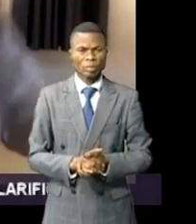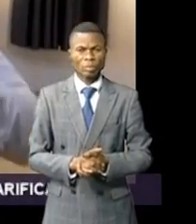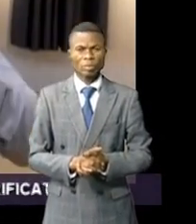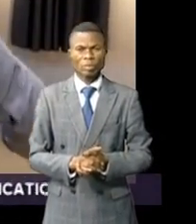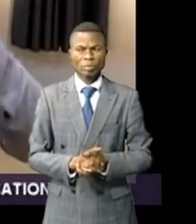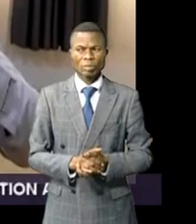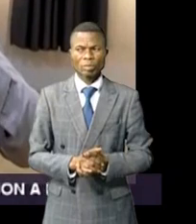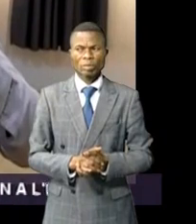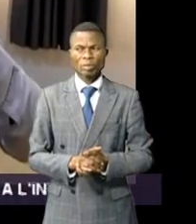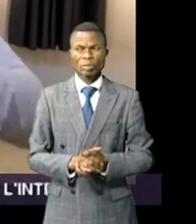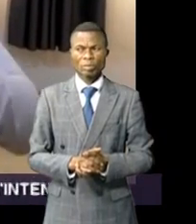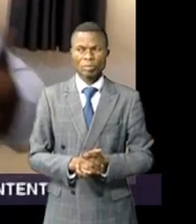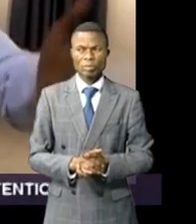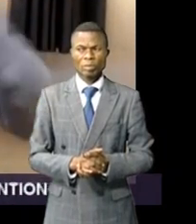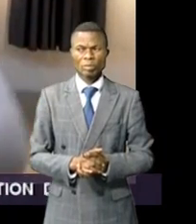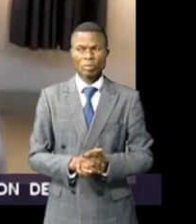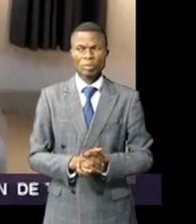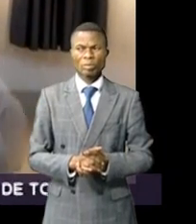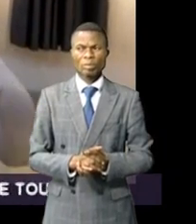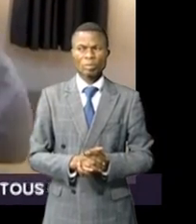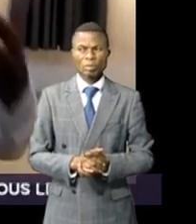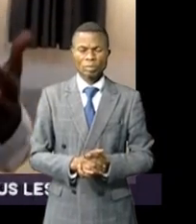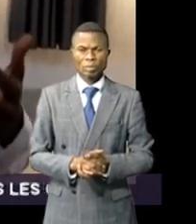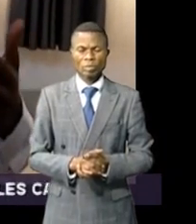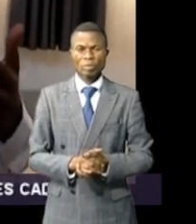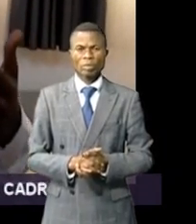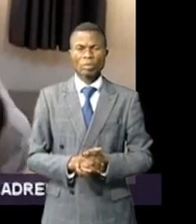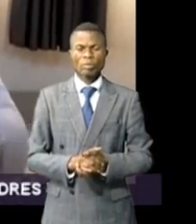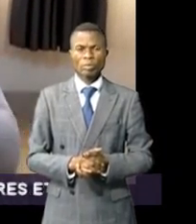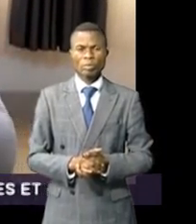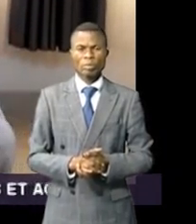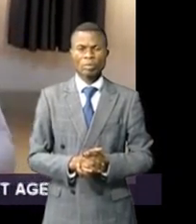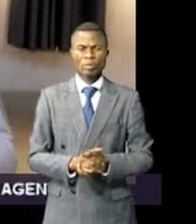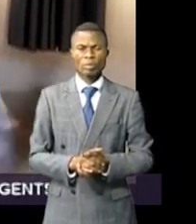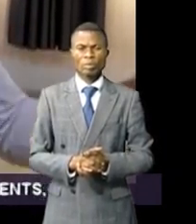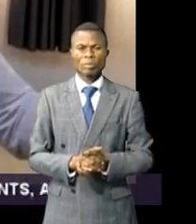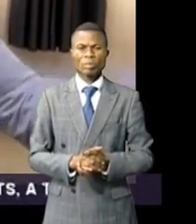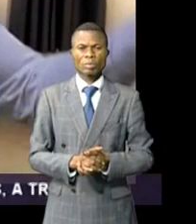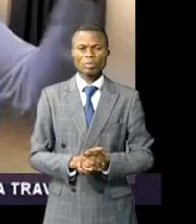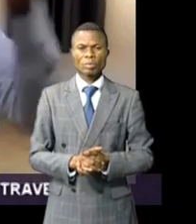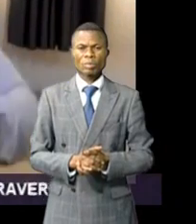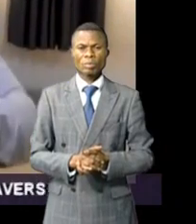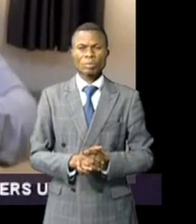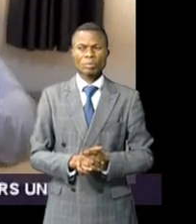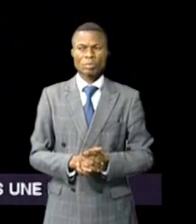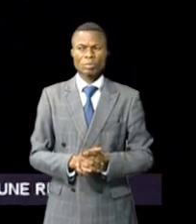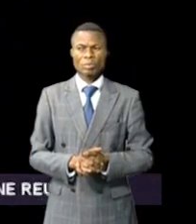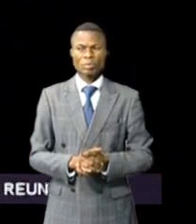zikuje mingi, alafu kutoka hapa, ikuwe kama hapa ndio mwanzo. Ili tuweze kuongea, na biashara ni nini? Ili bidhaa zinakuja hapa